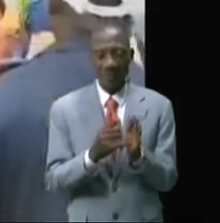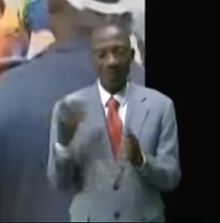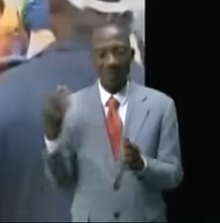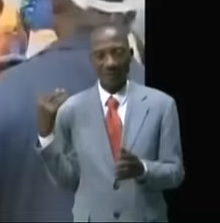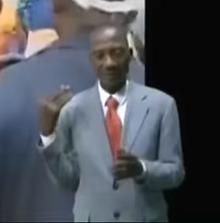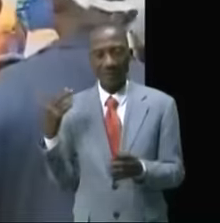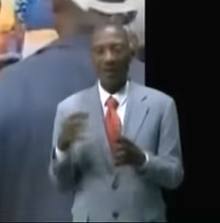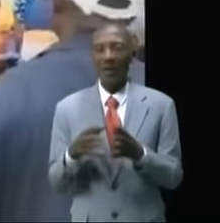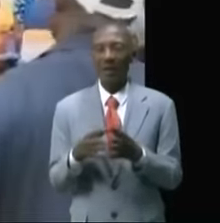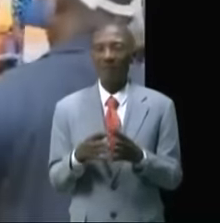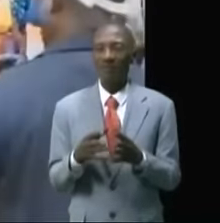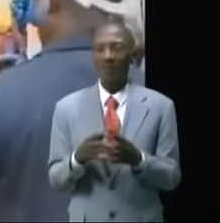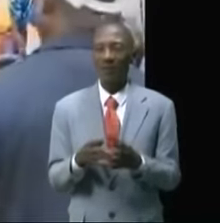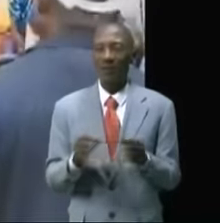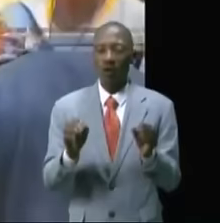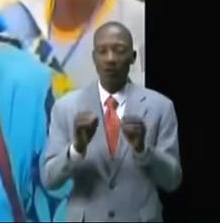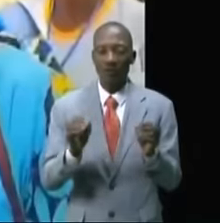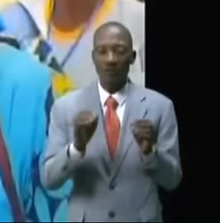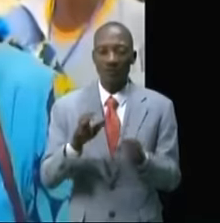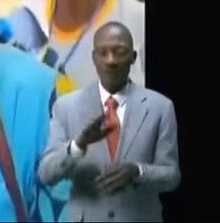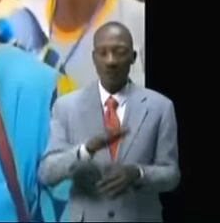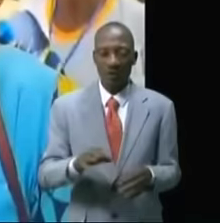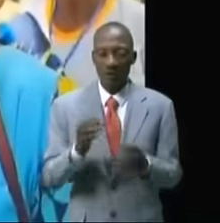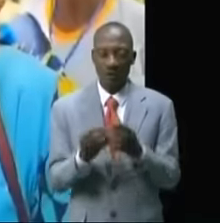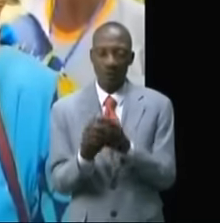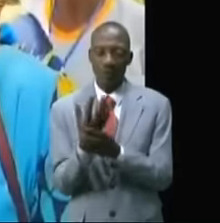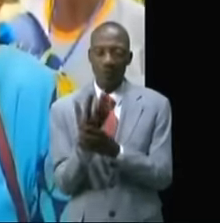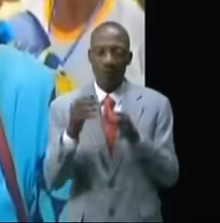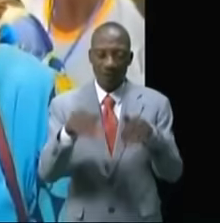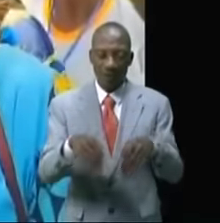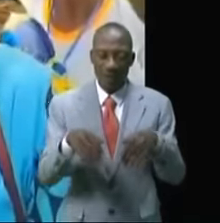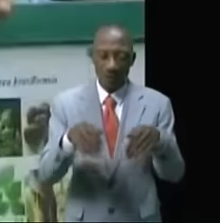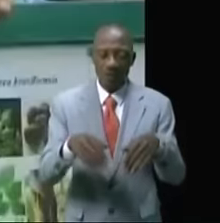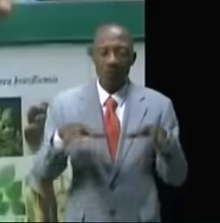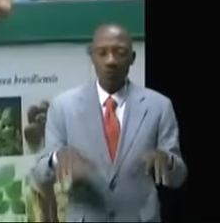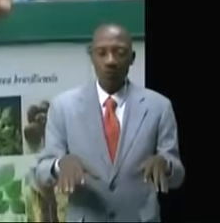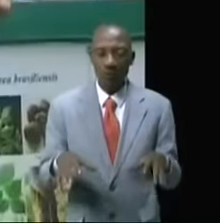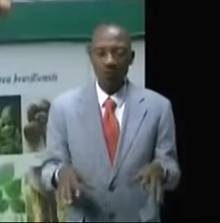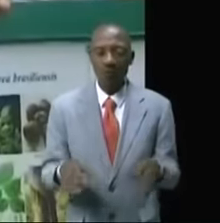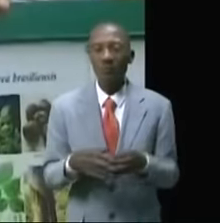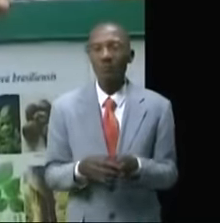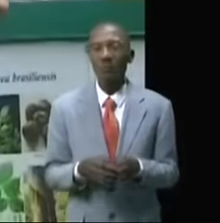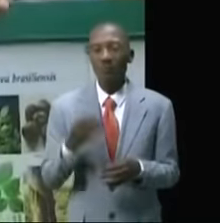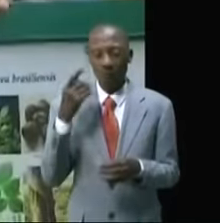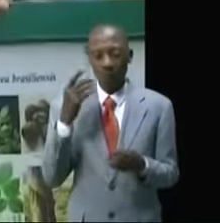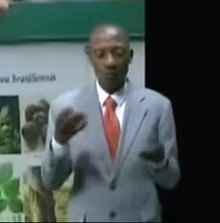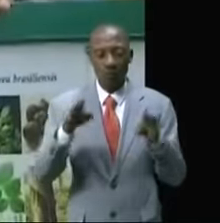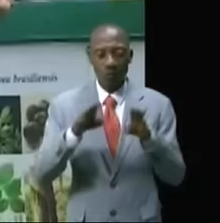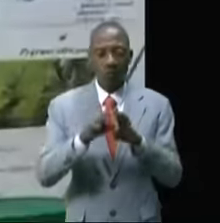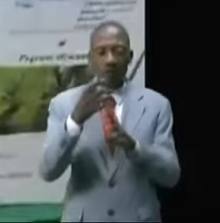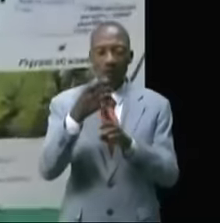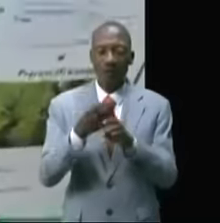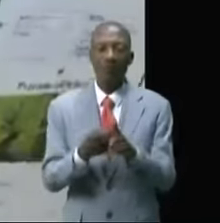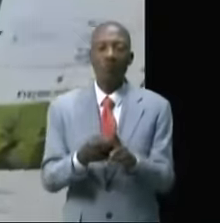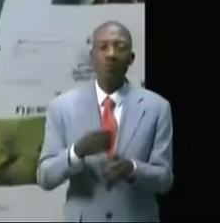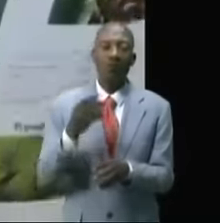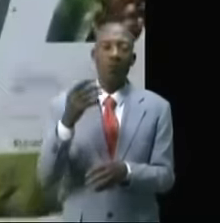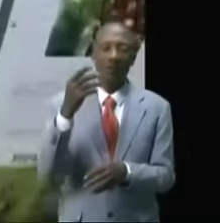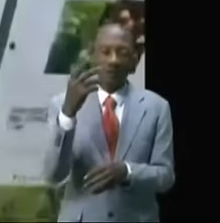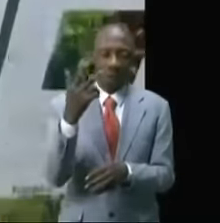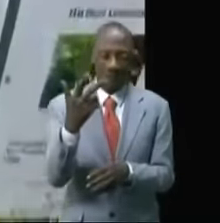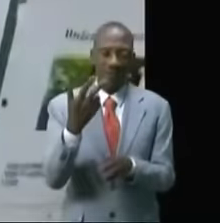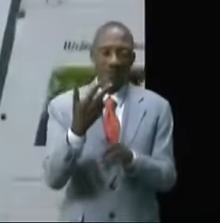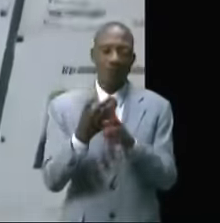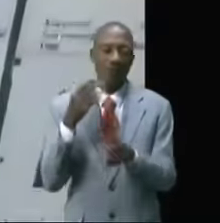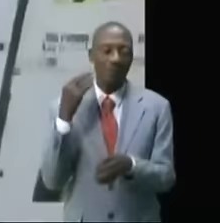l'Office national des produits agricoles du Congo dans le cadre de la clôture du mois de mars. L'ONAPAC, qui s'occupe